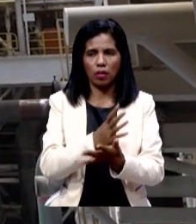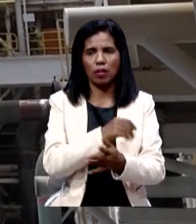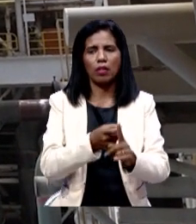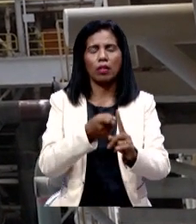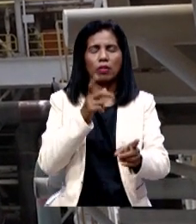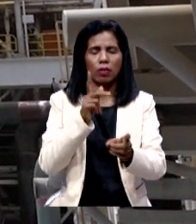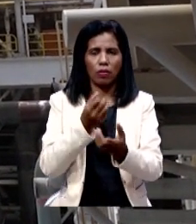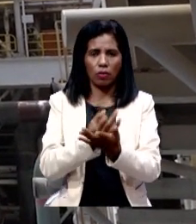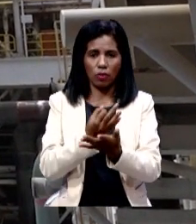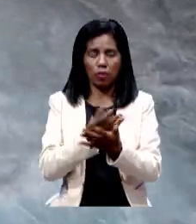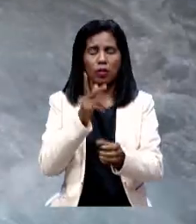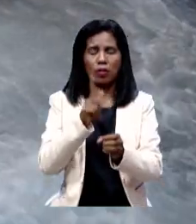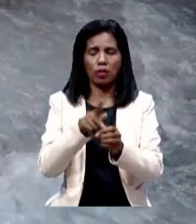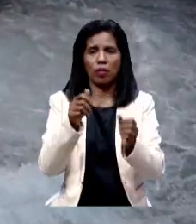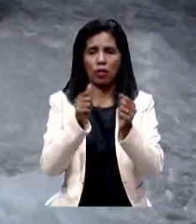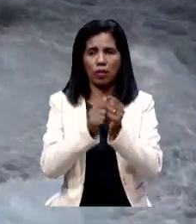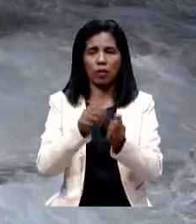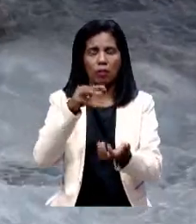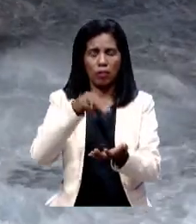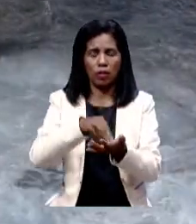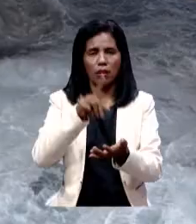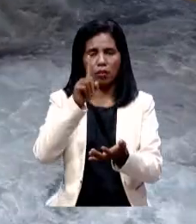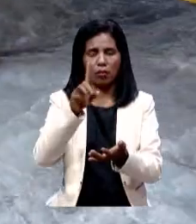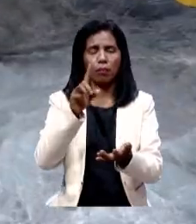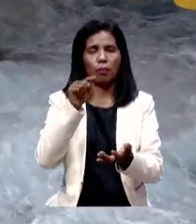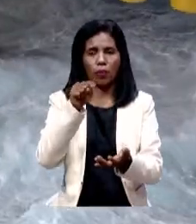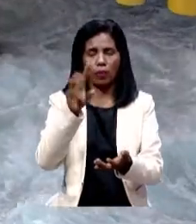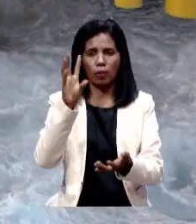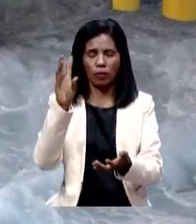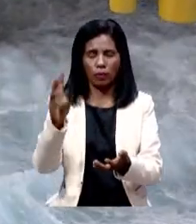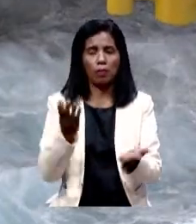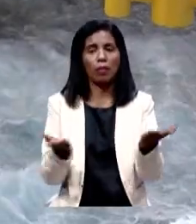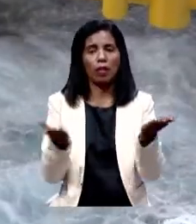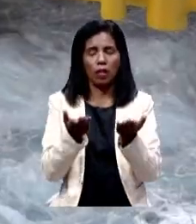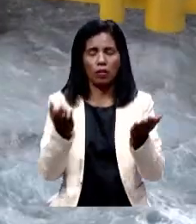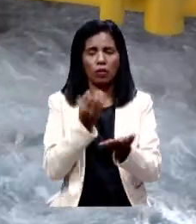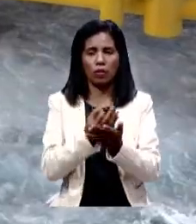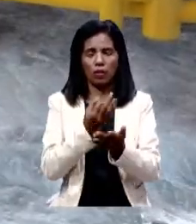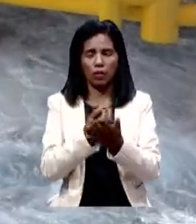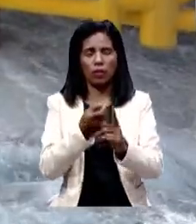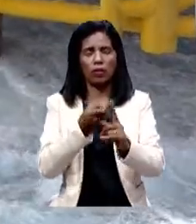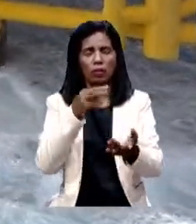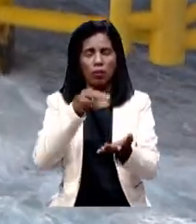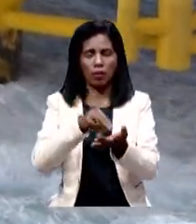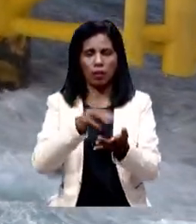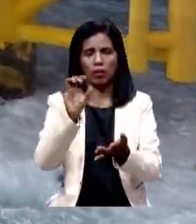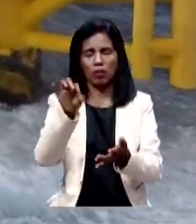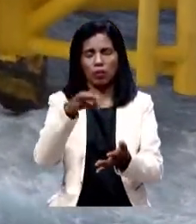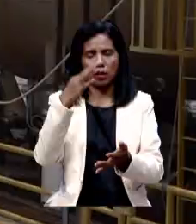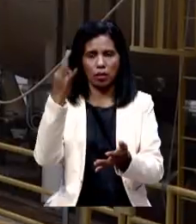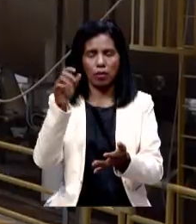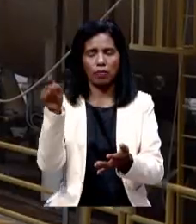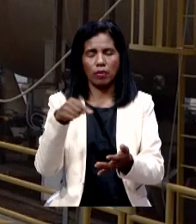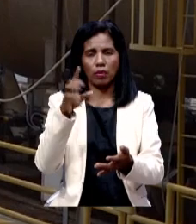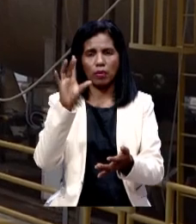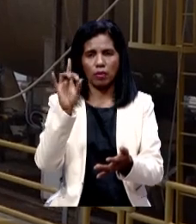fundo petrolífero hamutu bilhão ida ponto ne nune halo balanço fundo ne husi bilhão sanulu resi sia vírgula ida